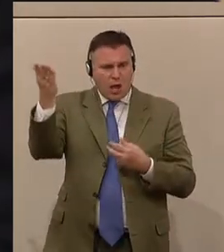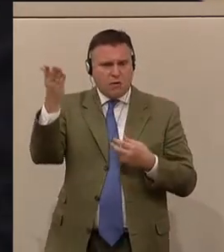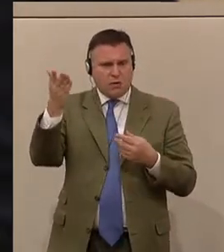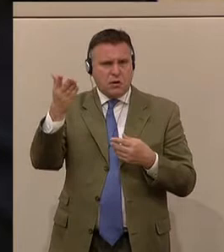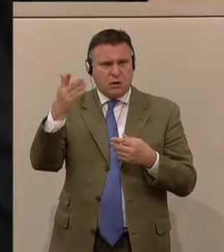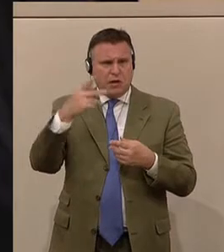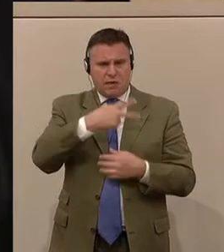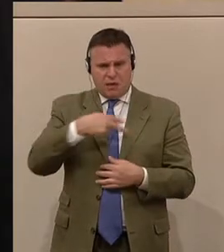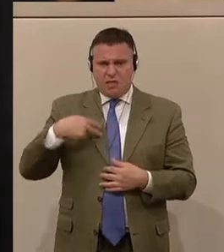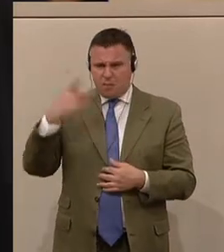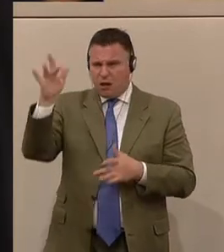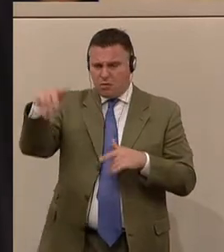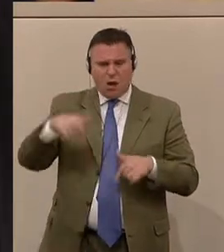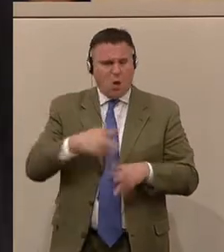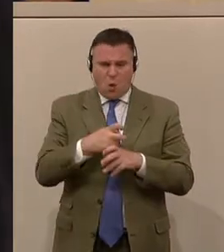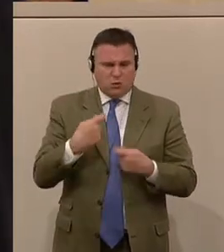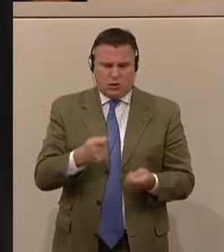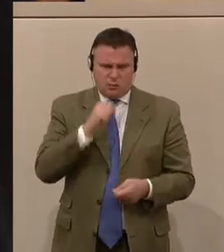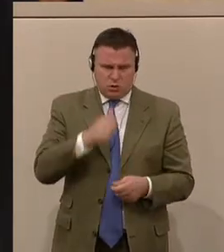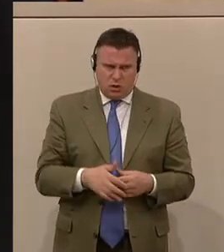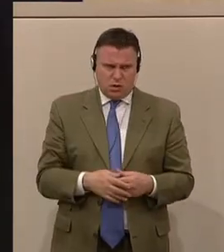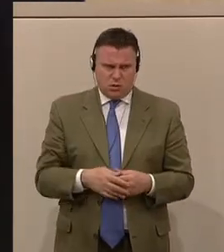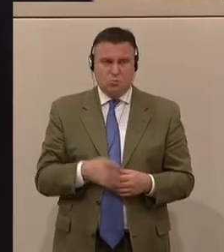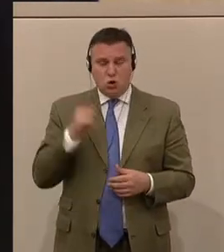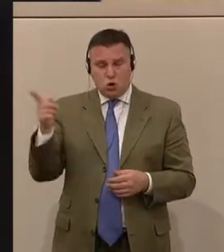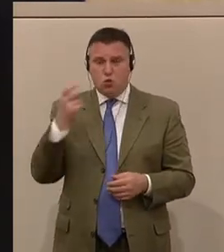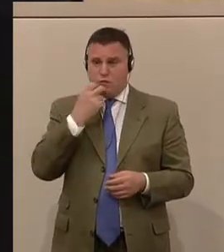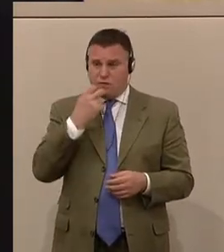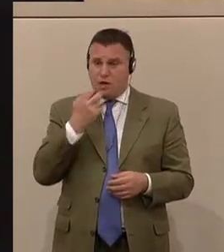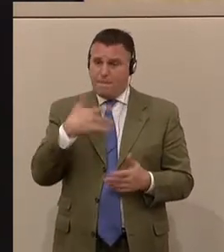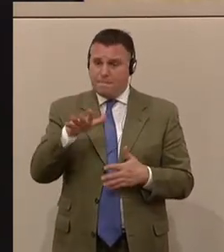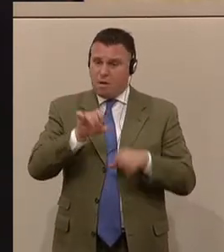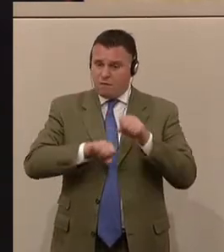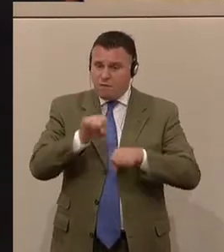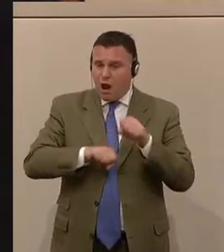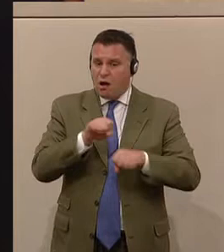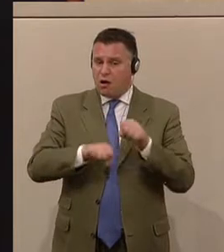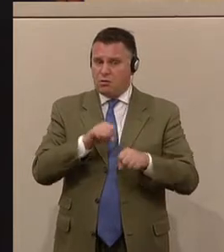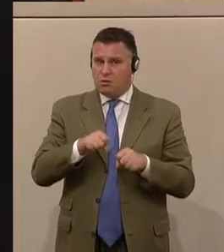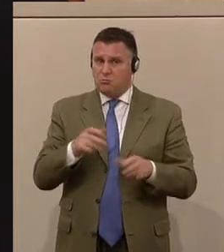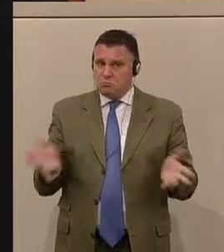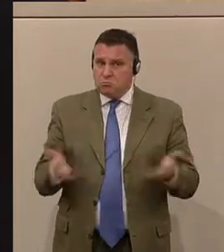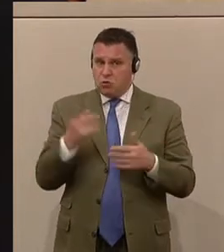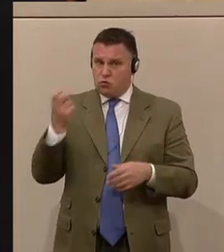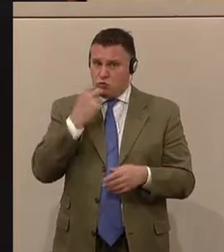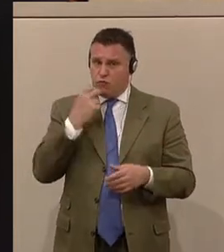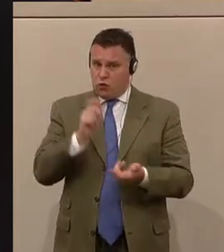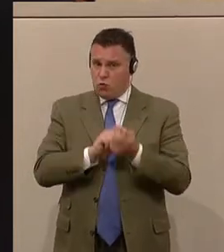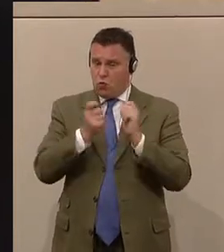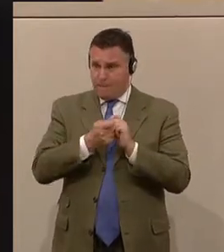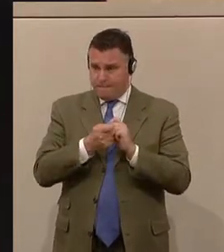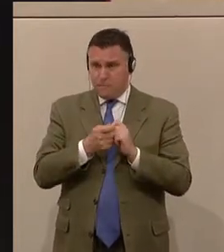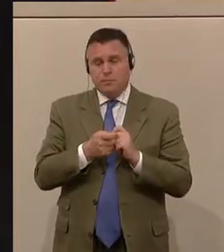Dänemark, in Österreich nicht. Wenn Sie das aber erreichen wollen und wenn Sie mehr Leute und Menschen auf das Fahrrad bringen wollen,